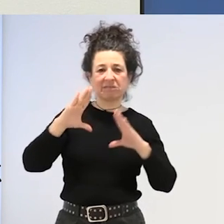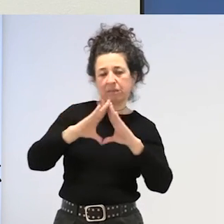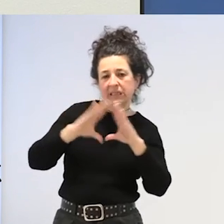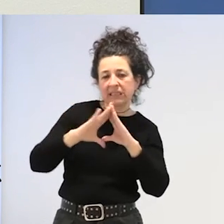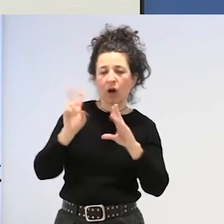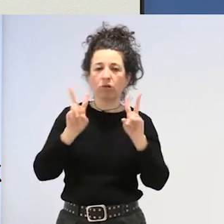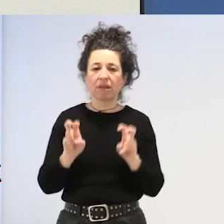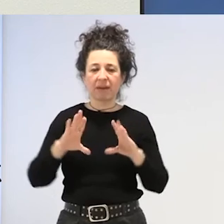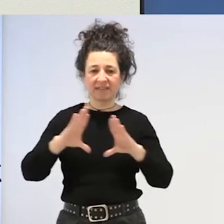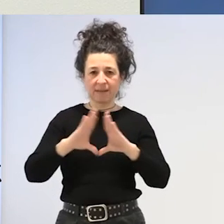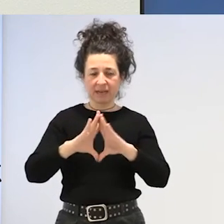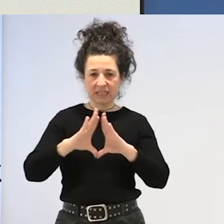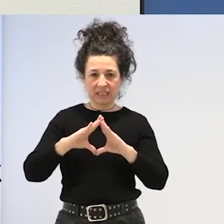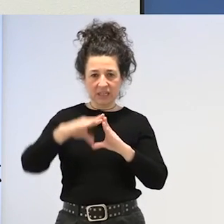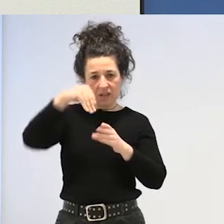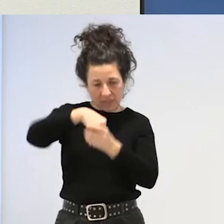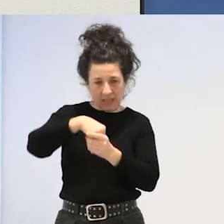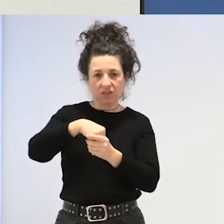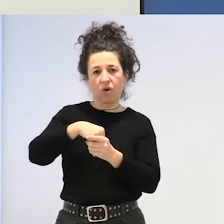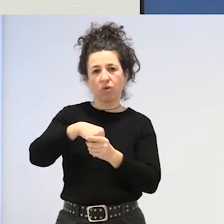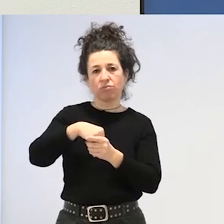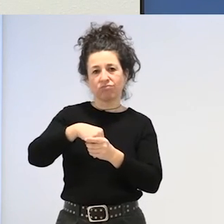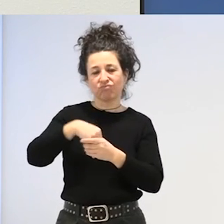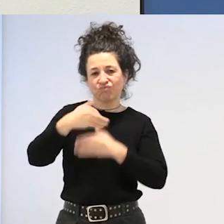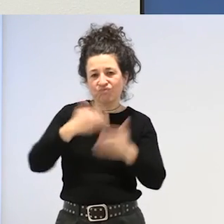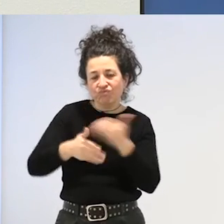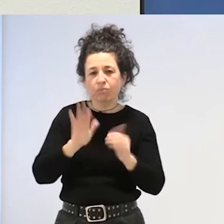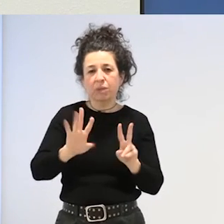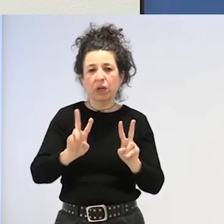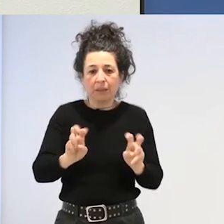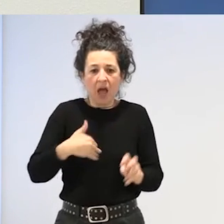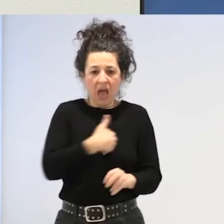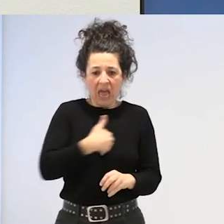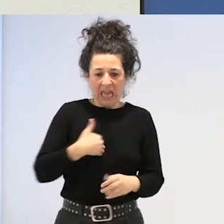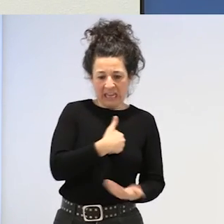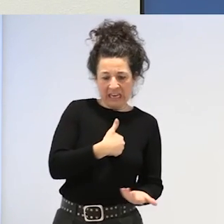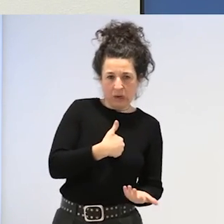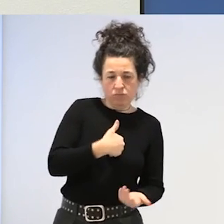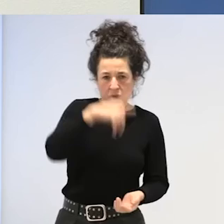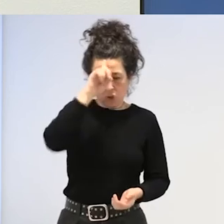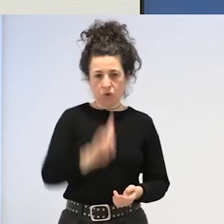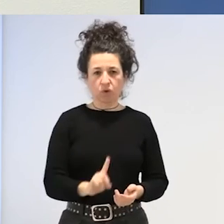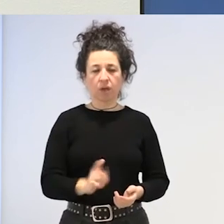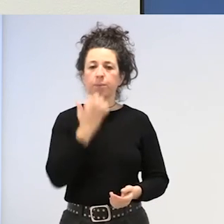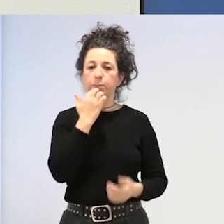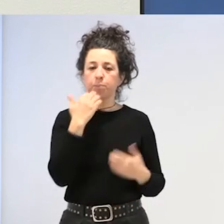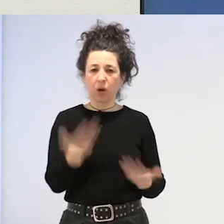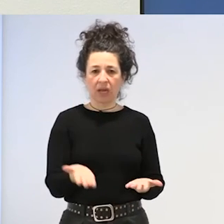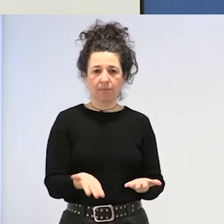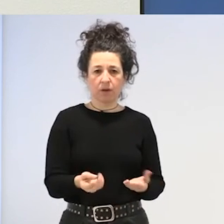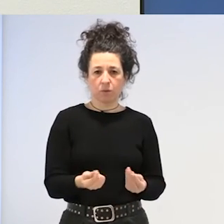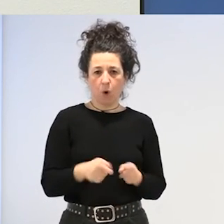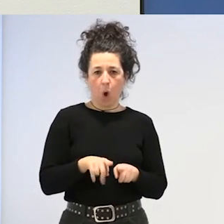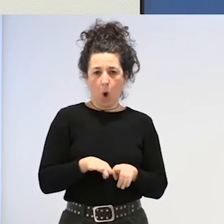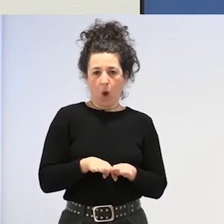gai feministak bertan praktikan jartzea, baina generoari buruz, ez dakit, adibidez, hau da